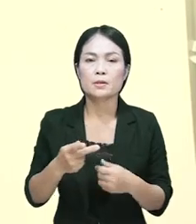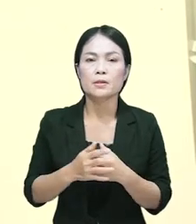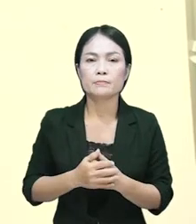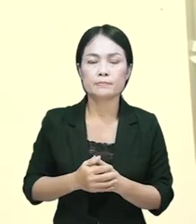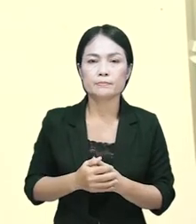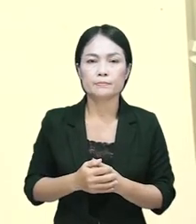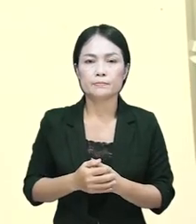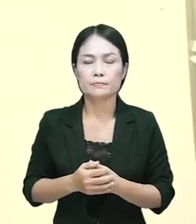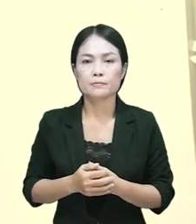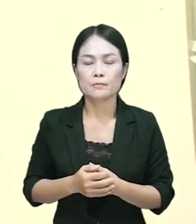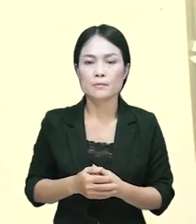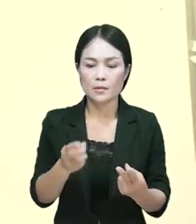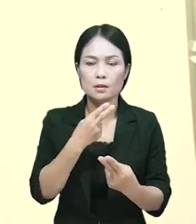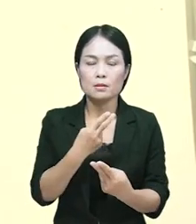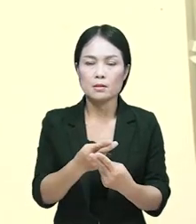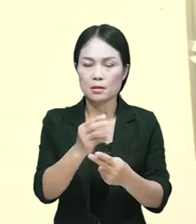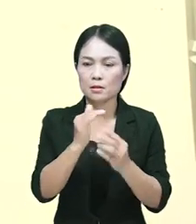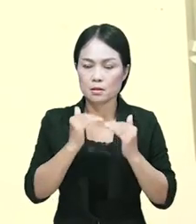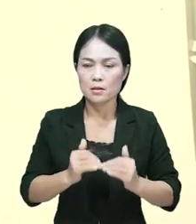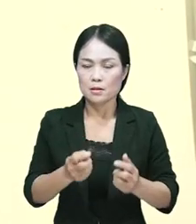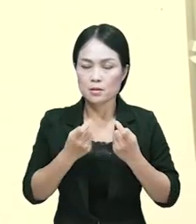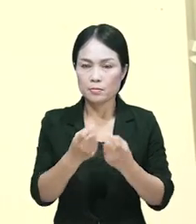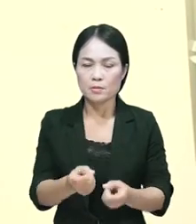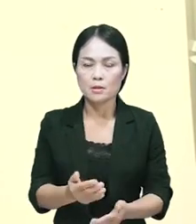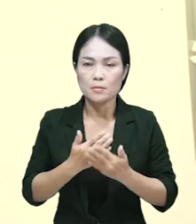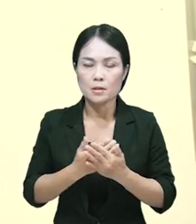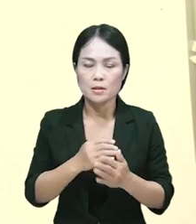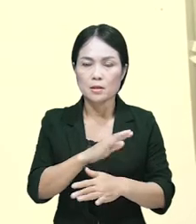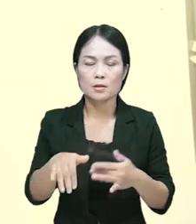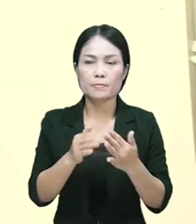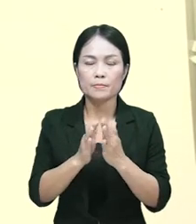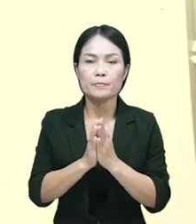ណាចារកចម្លើយណាដែលសមហេតុសមផលឲ្យខ្លួនឯងកូនអរគុណច្រើនទៅ